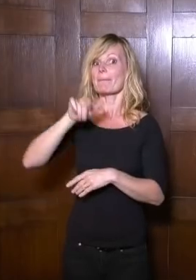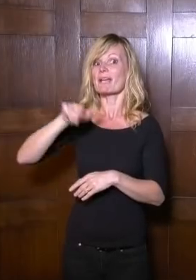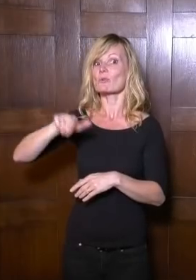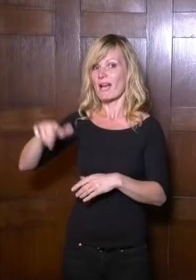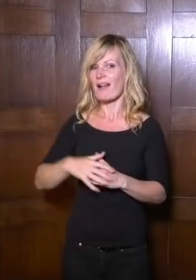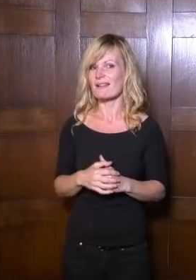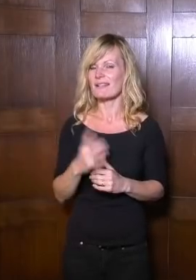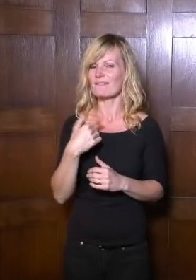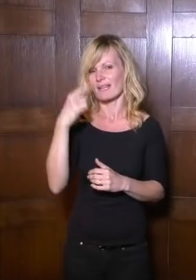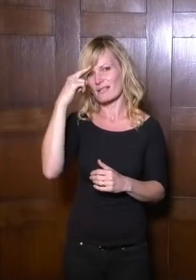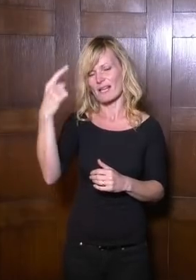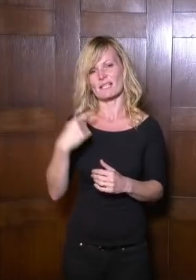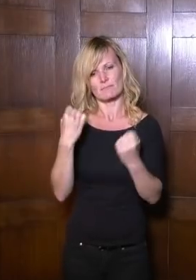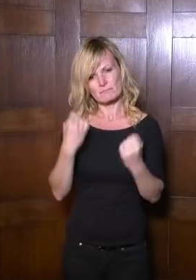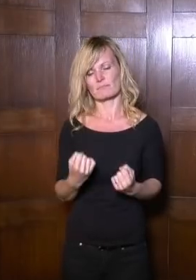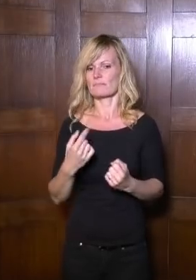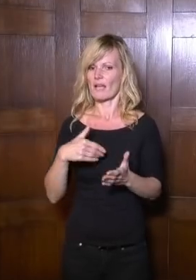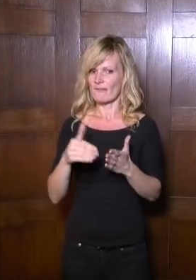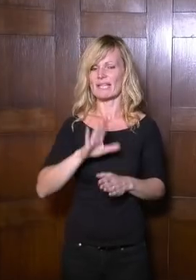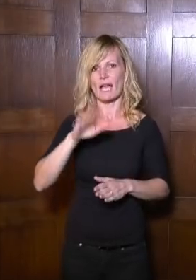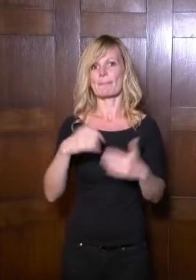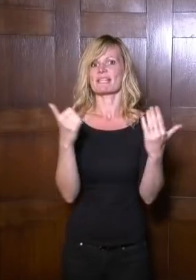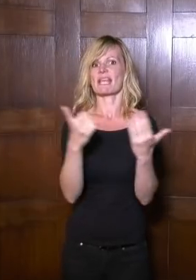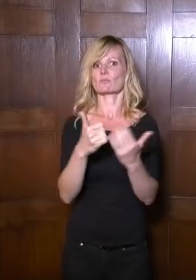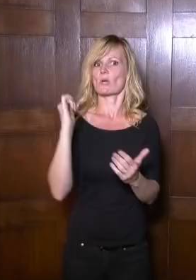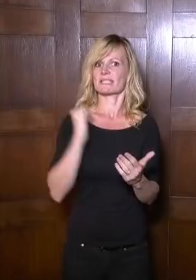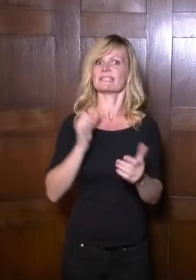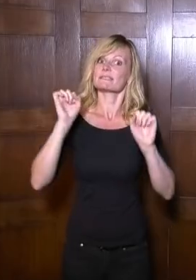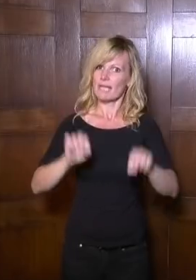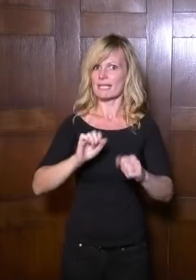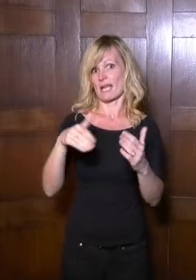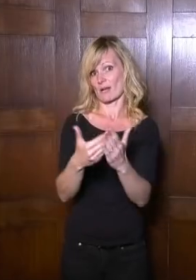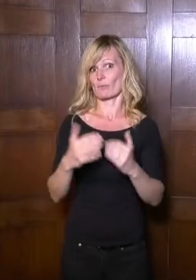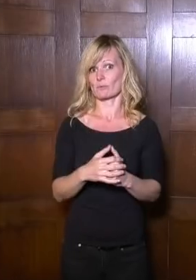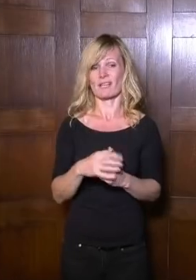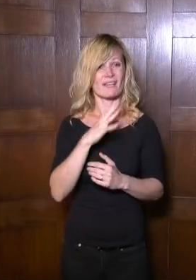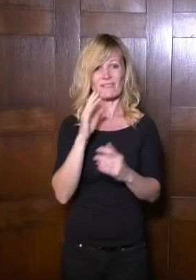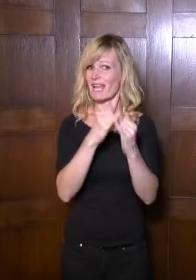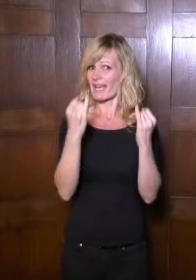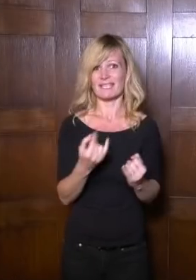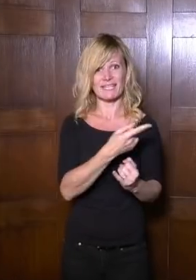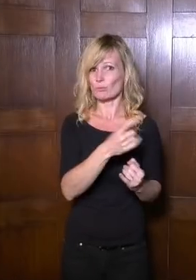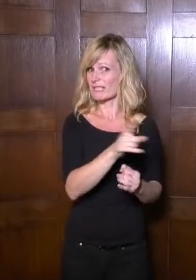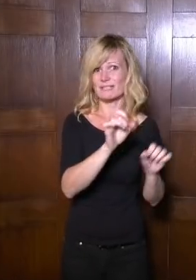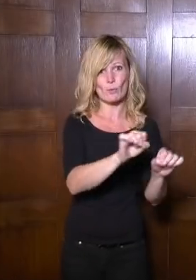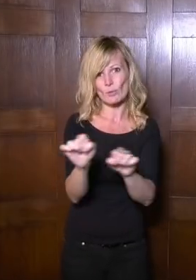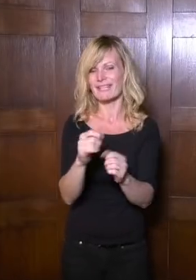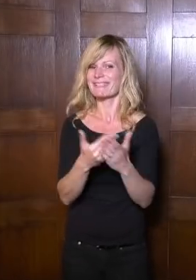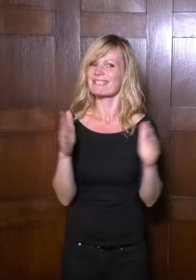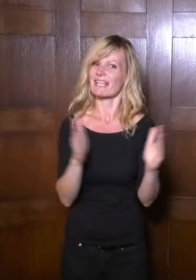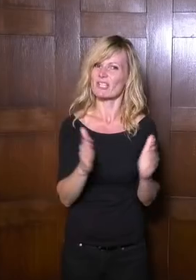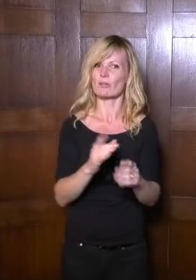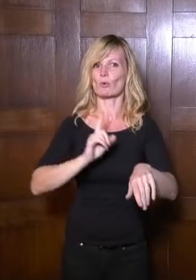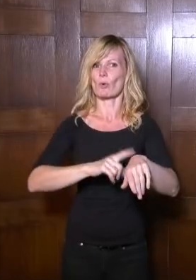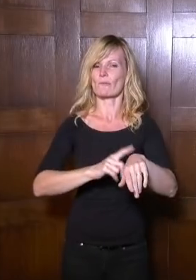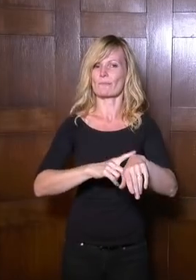Anfang an fest, dass wir weiter einen Dienst ab 6 Uhr anbieten können. Das haben viele Einrichtungen nicht, denn diese Einschränkung landete in der Regel in diesen